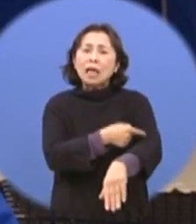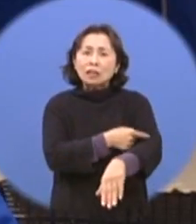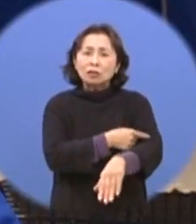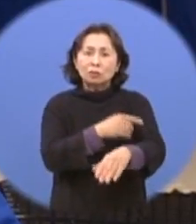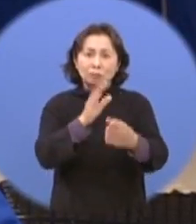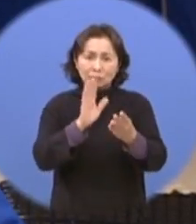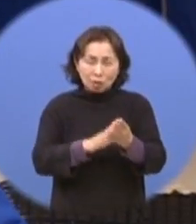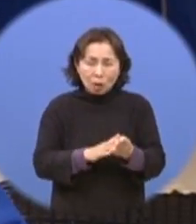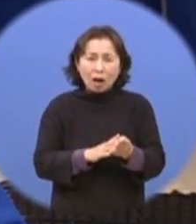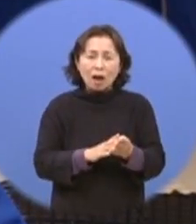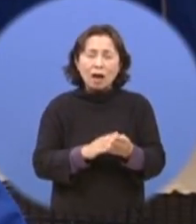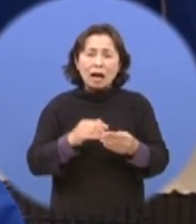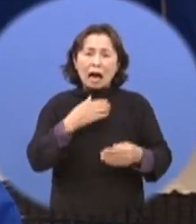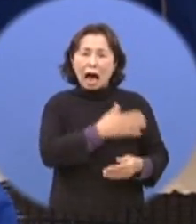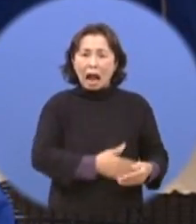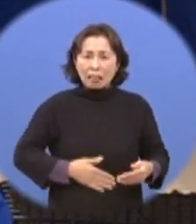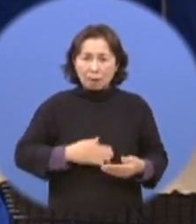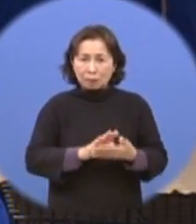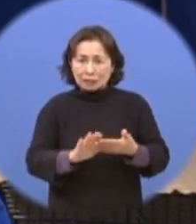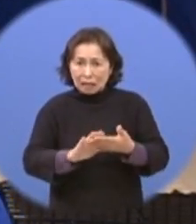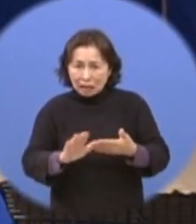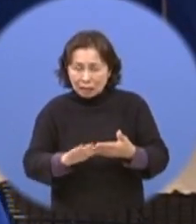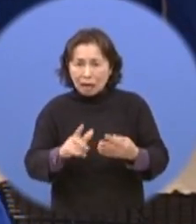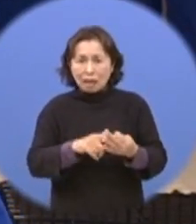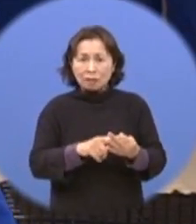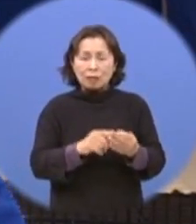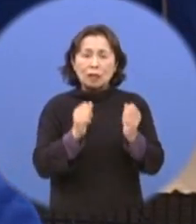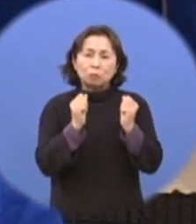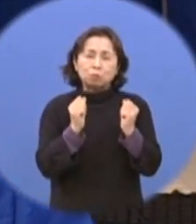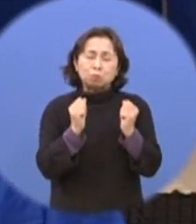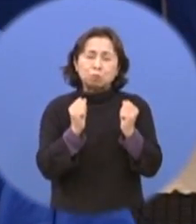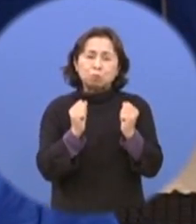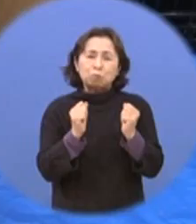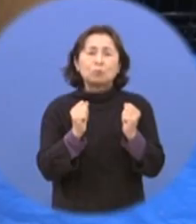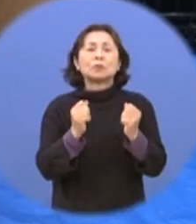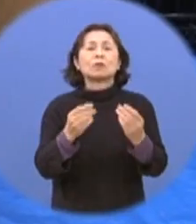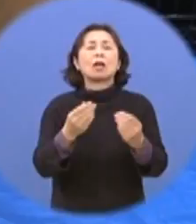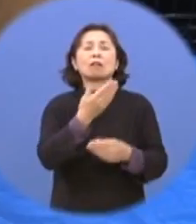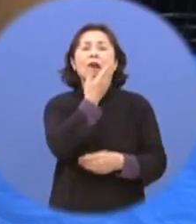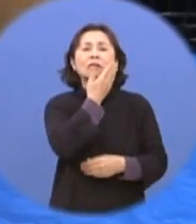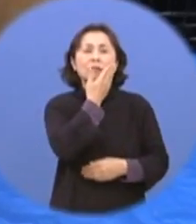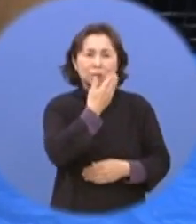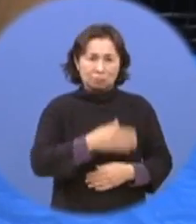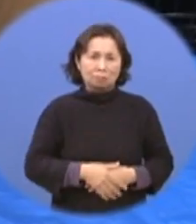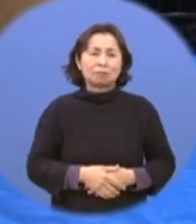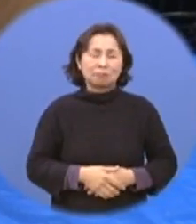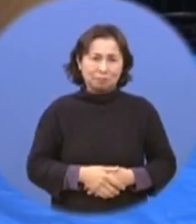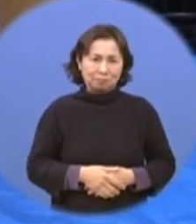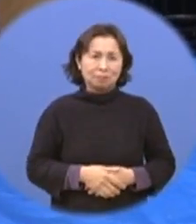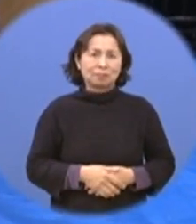そういう中でもじっとしていられるということ必要ていますん